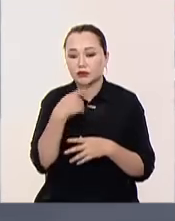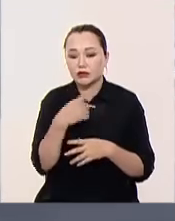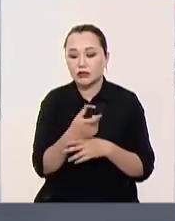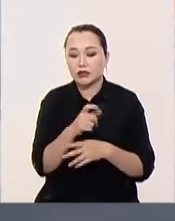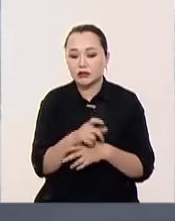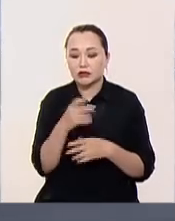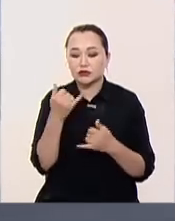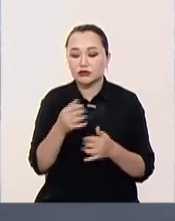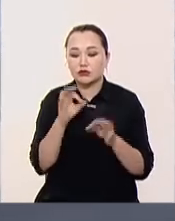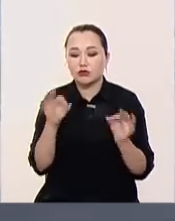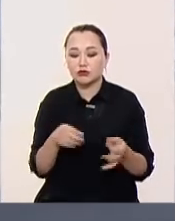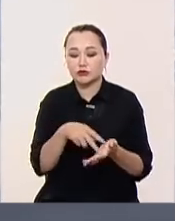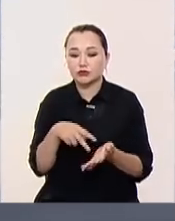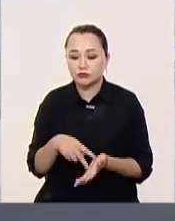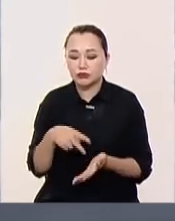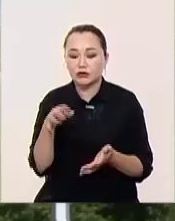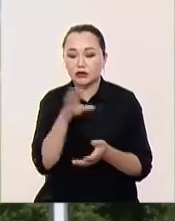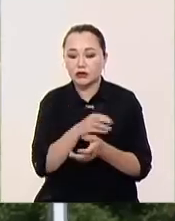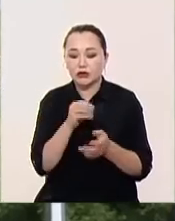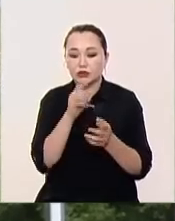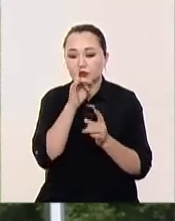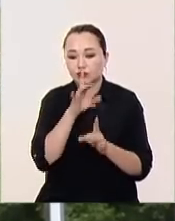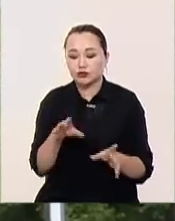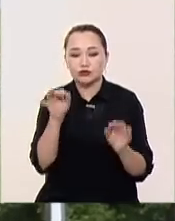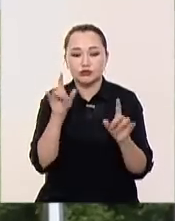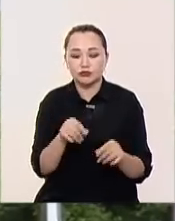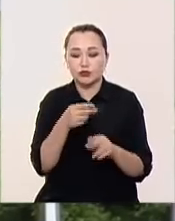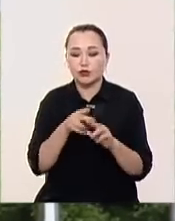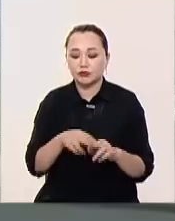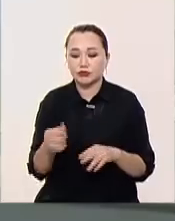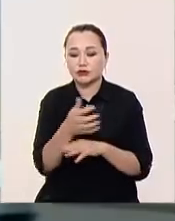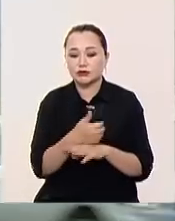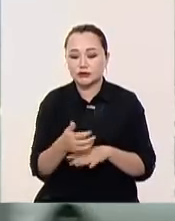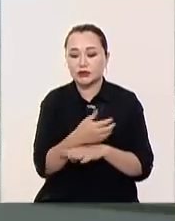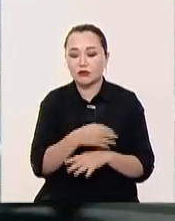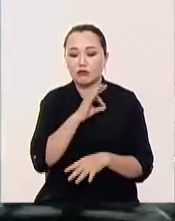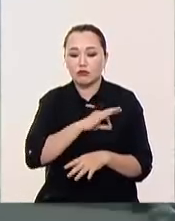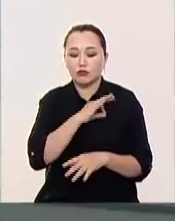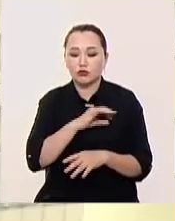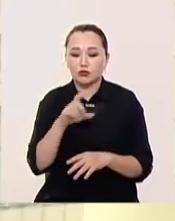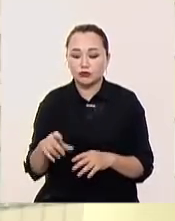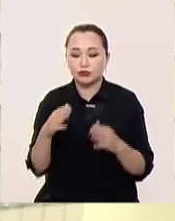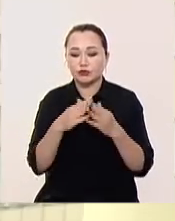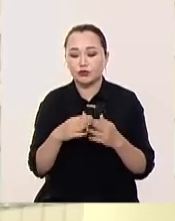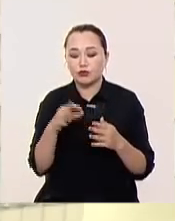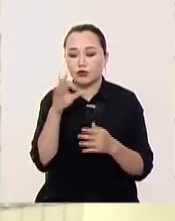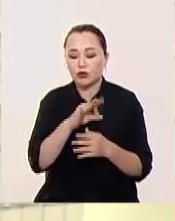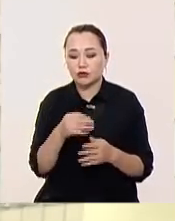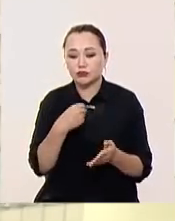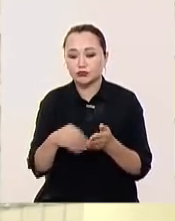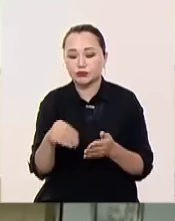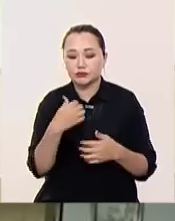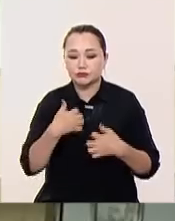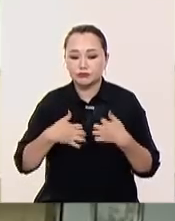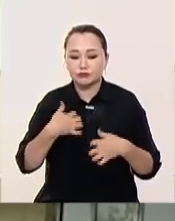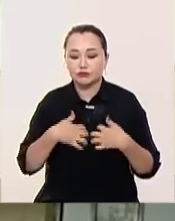сарапшылары биыл күзде бағаның ауытқуы айтарлықтай болмайды деп болжайды. Өйткені жиын терім науқанынан пайдаға кенелген жұрт жылжымайтын мүлікті меншіктеп алуға